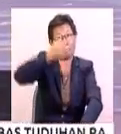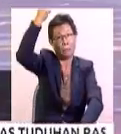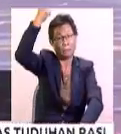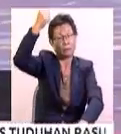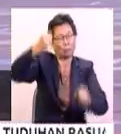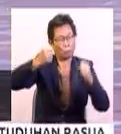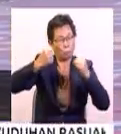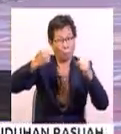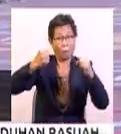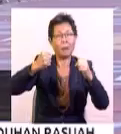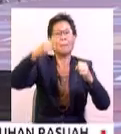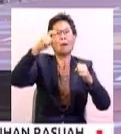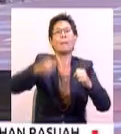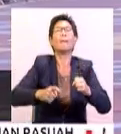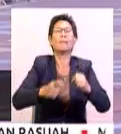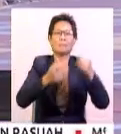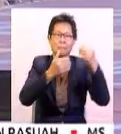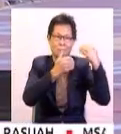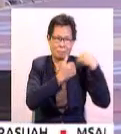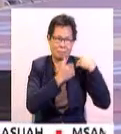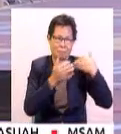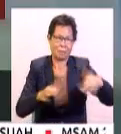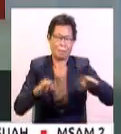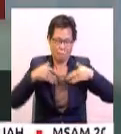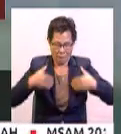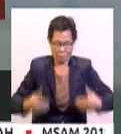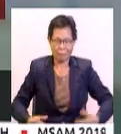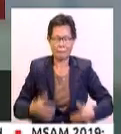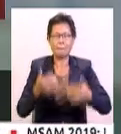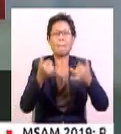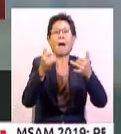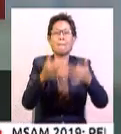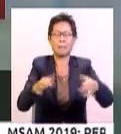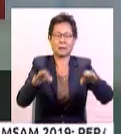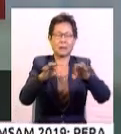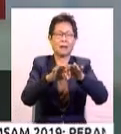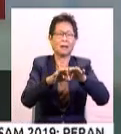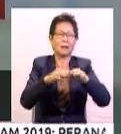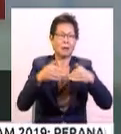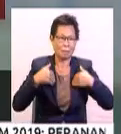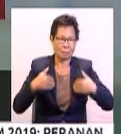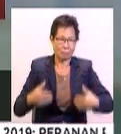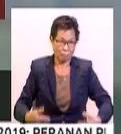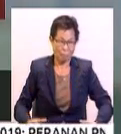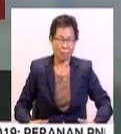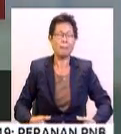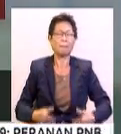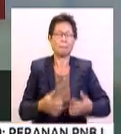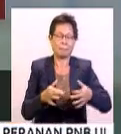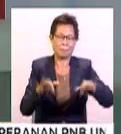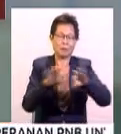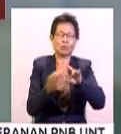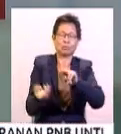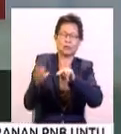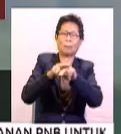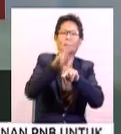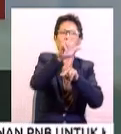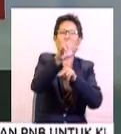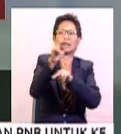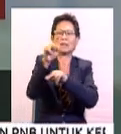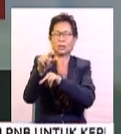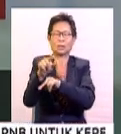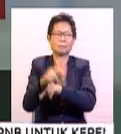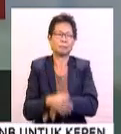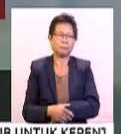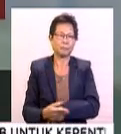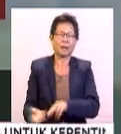padu juga memainkan peranan yang penting. So far, saya dah tambah 3 kilo, itu mungkin nampak besar sikit.